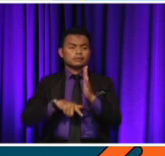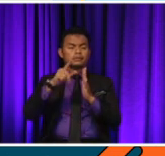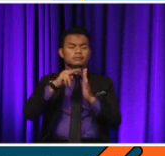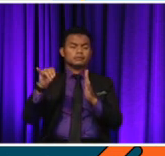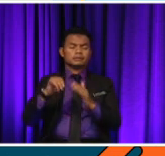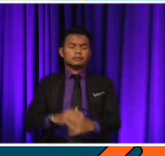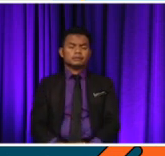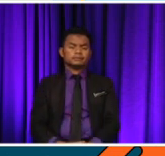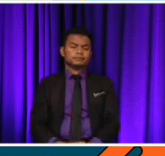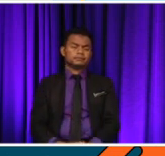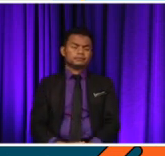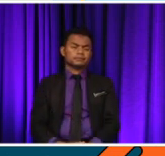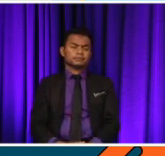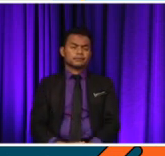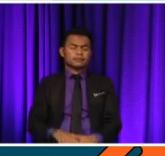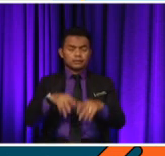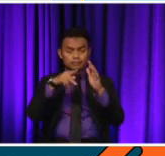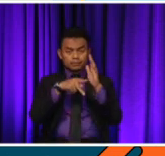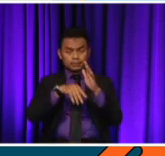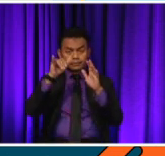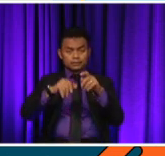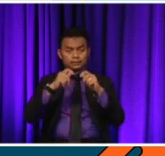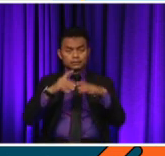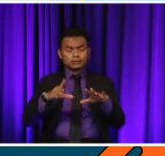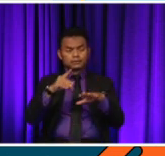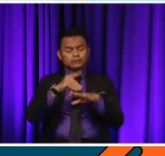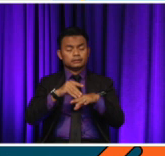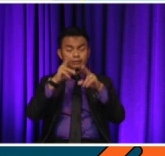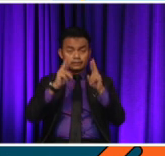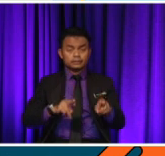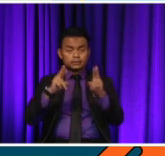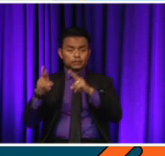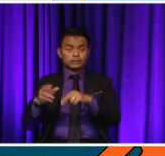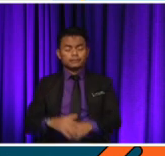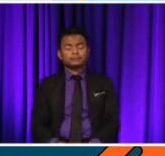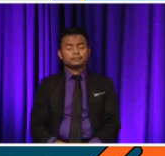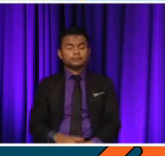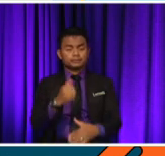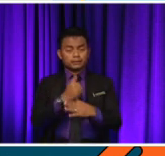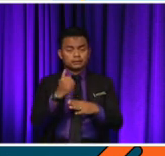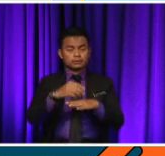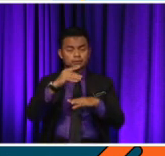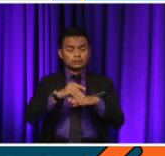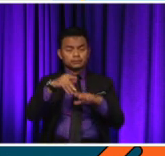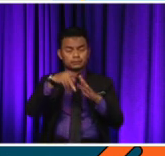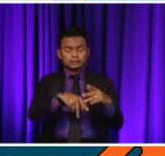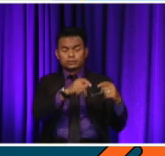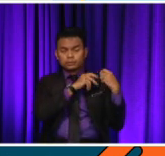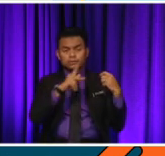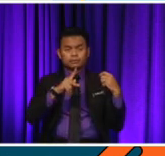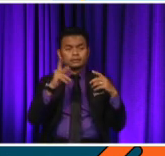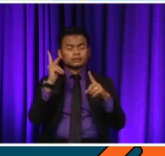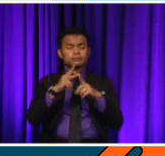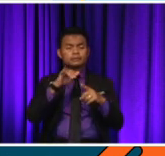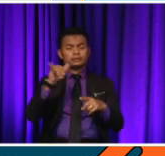melebihi perkara yang telah atau dipertanggungjawabkan kepadanya Oke